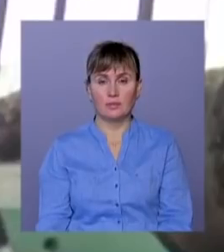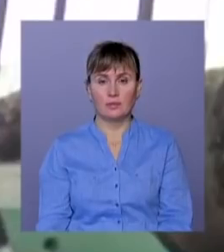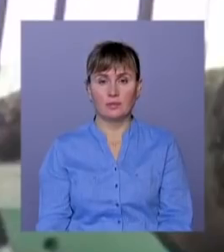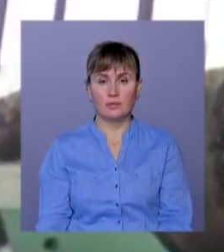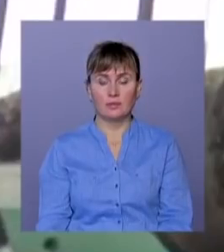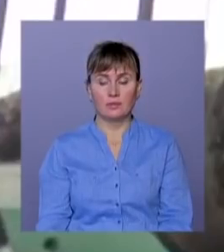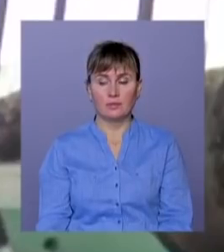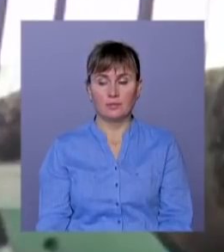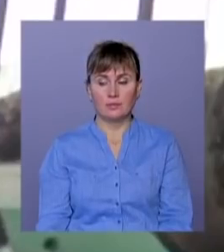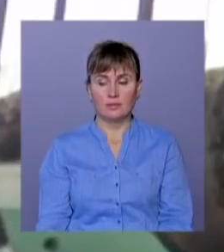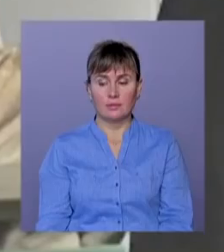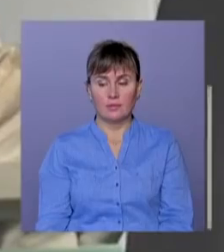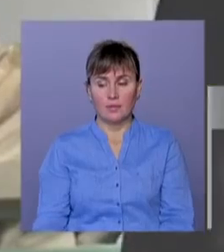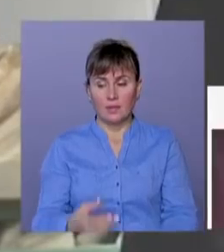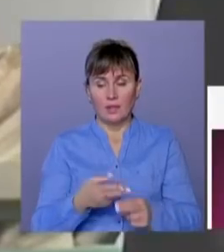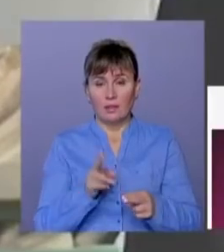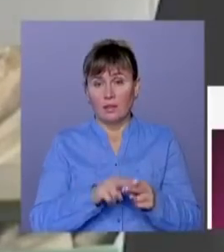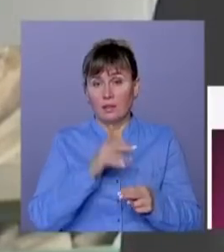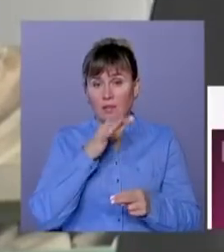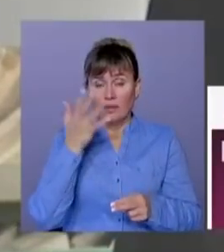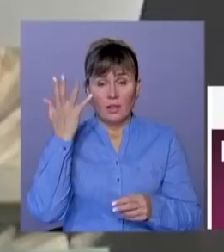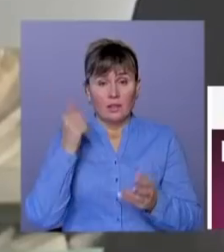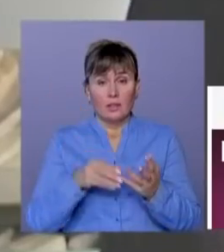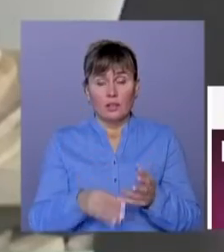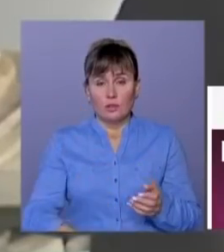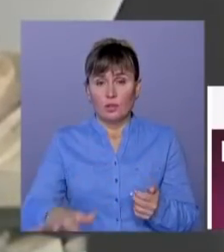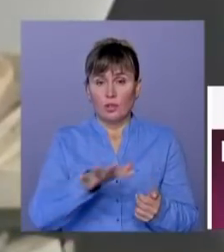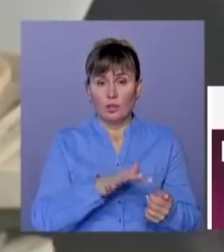Вот это время, когда территорию